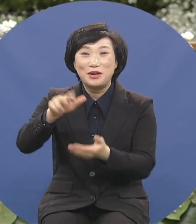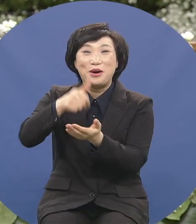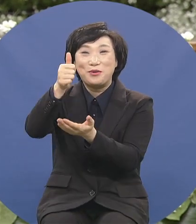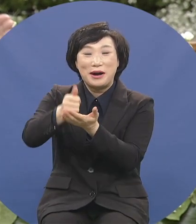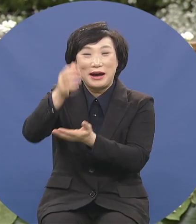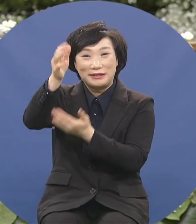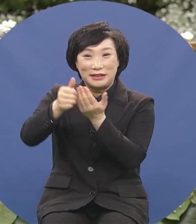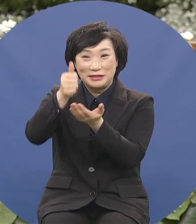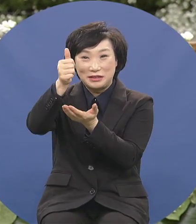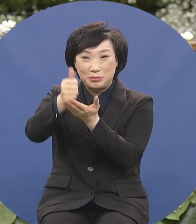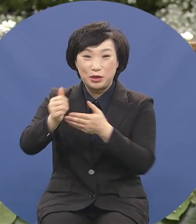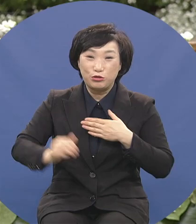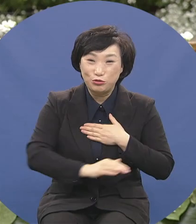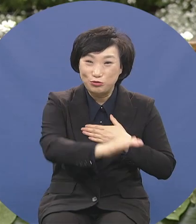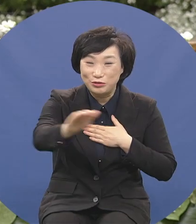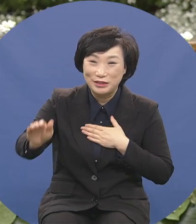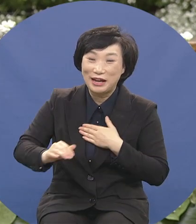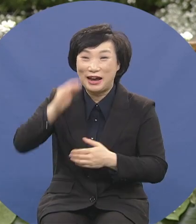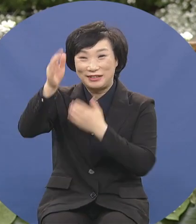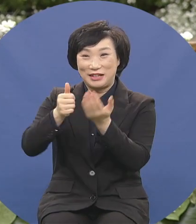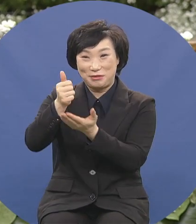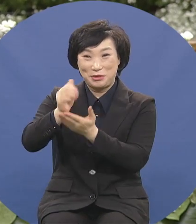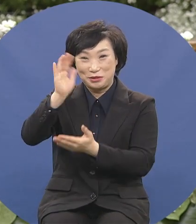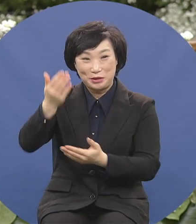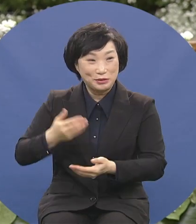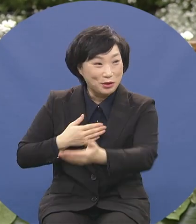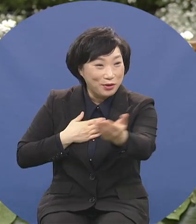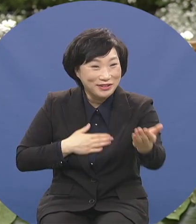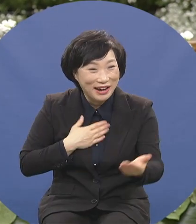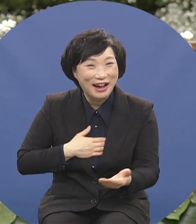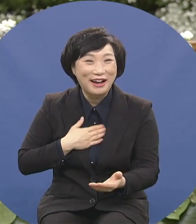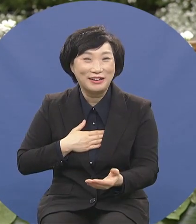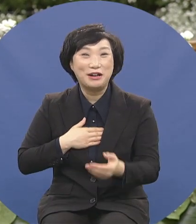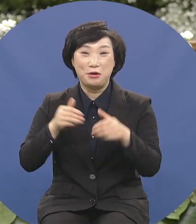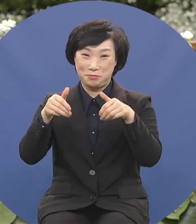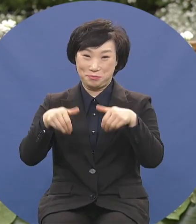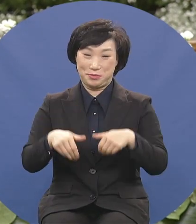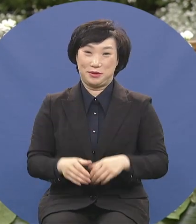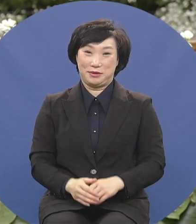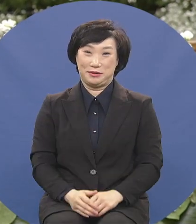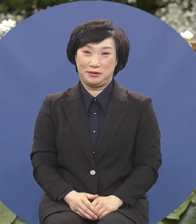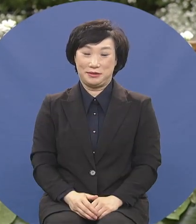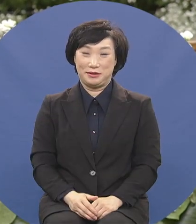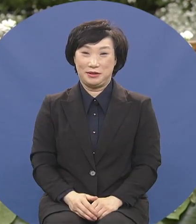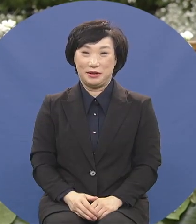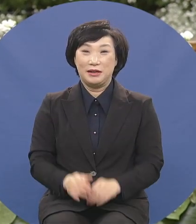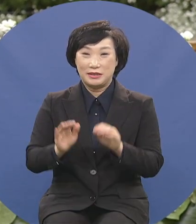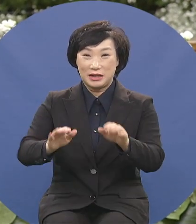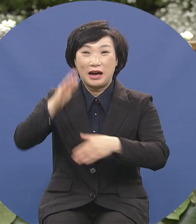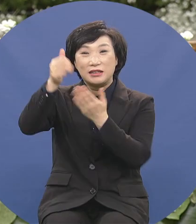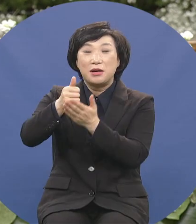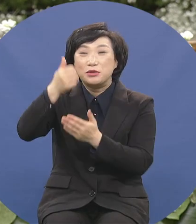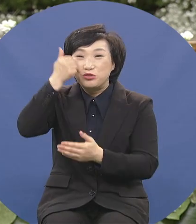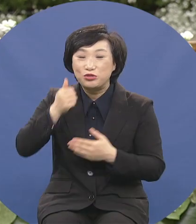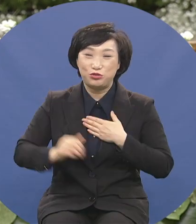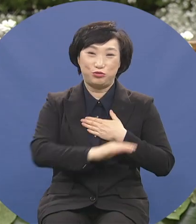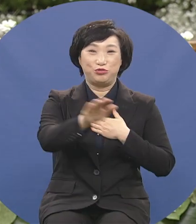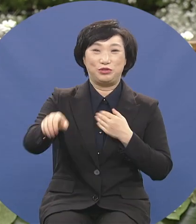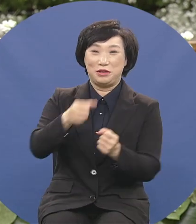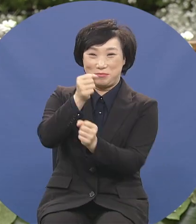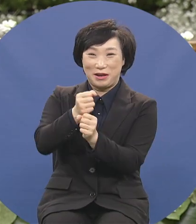여호와가 우리 하나님이신 줄 너희는 알지어다. 그는 우리를